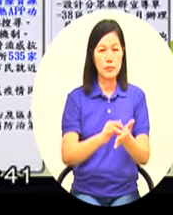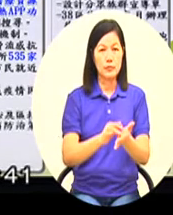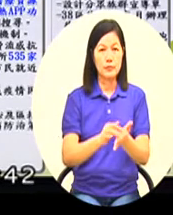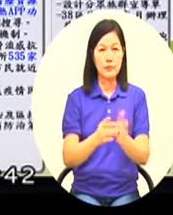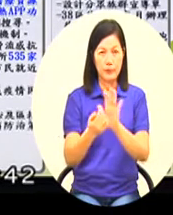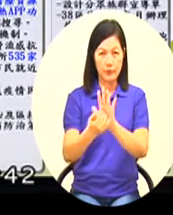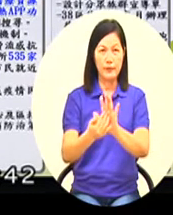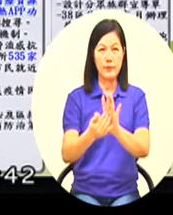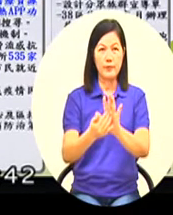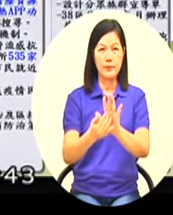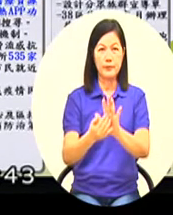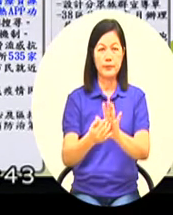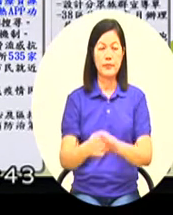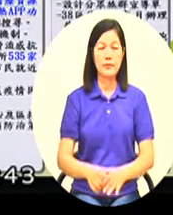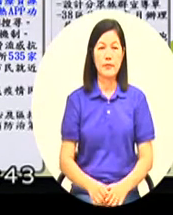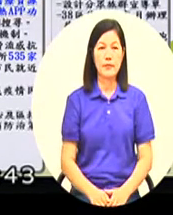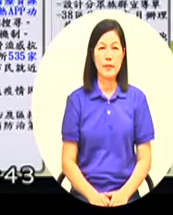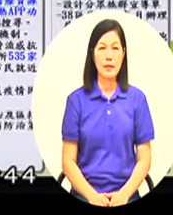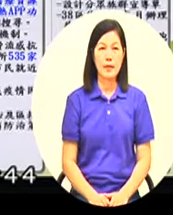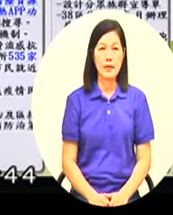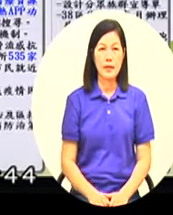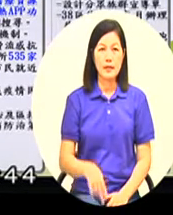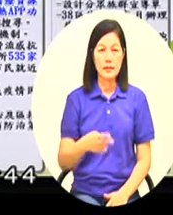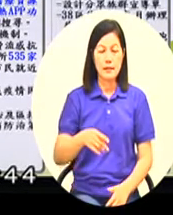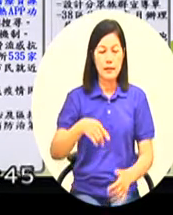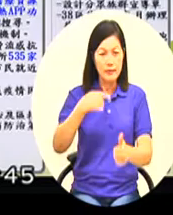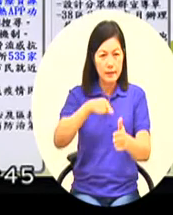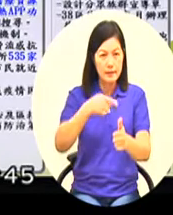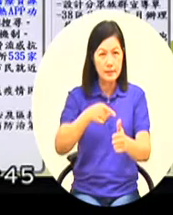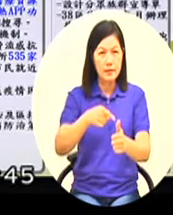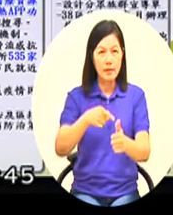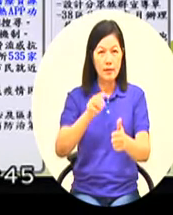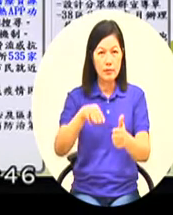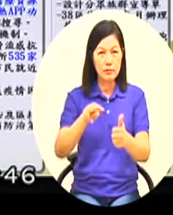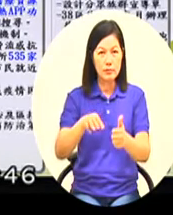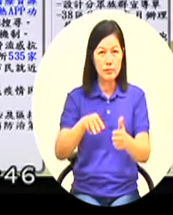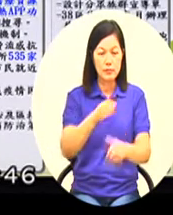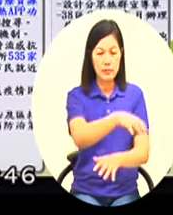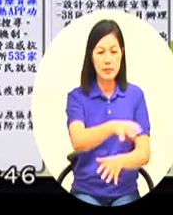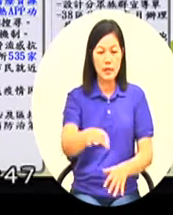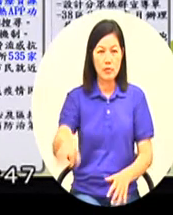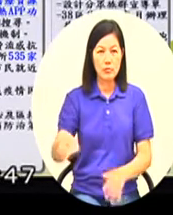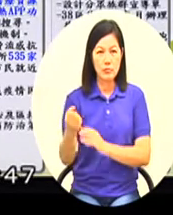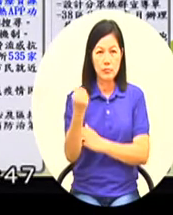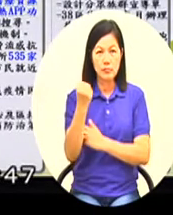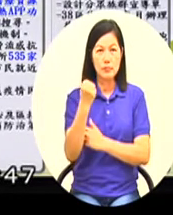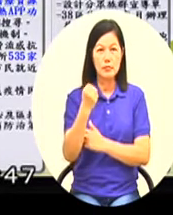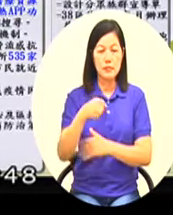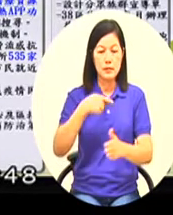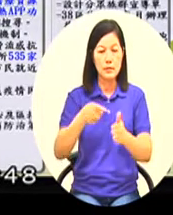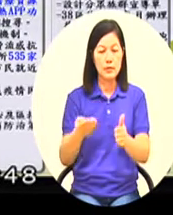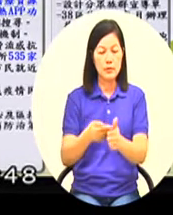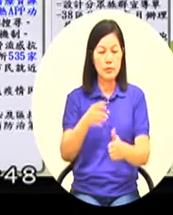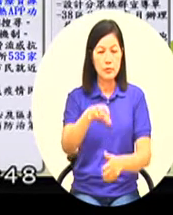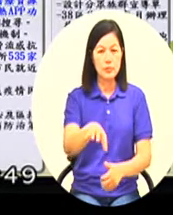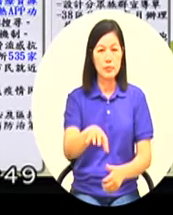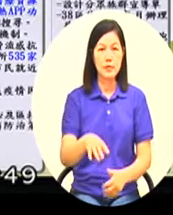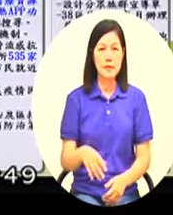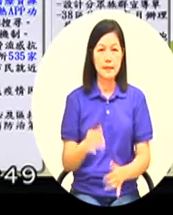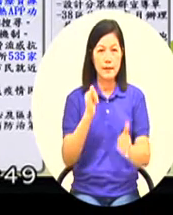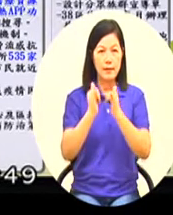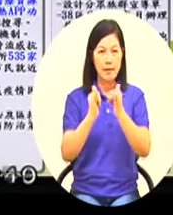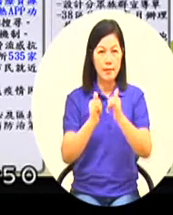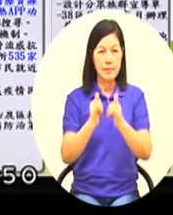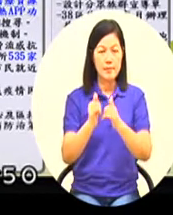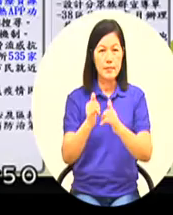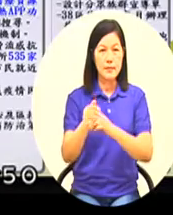在多元卫教的部分，是透过我们各个局处的一个努力，包括我们的教育局、 我们的民政局等